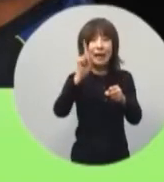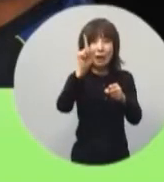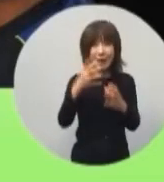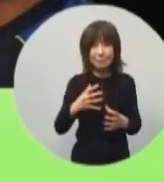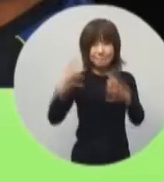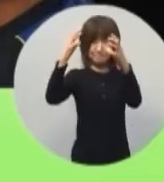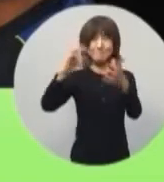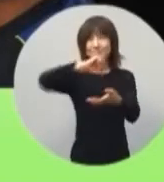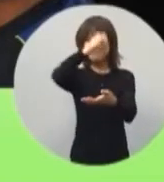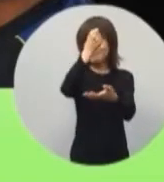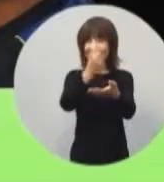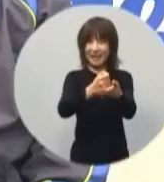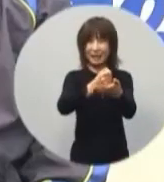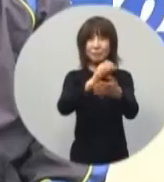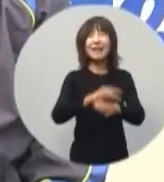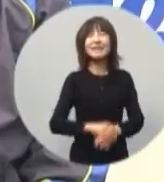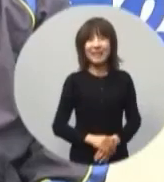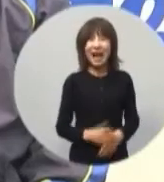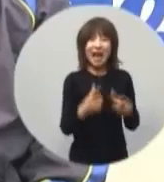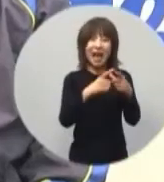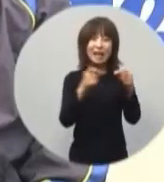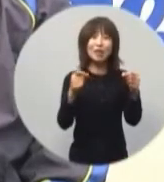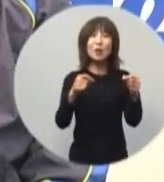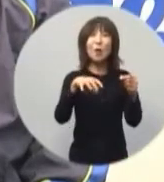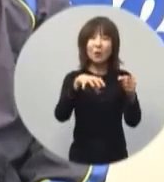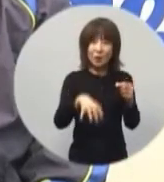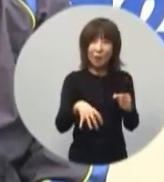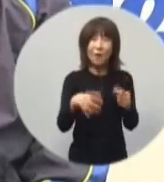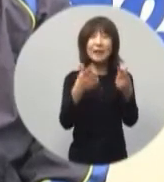ました。 日本のやっぱり、